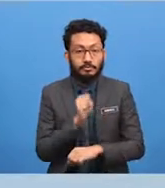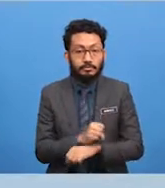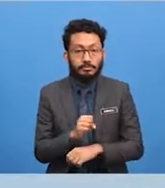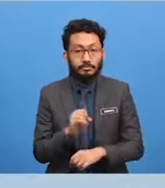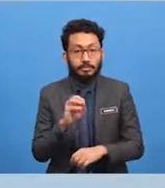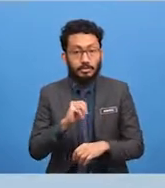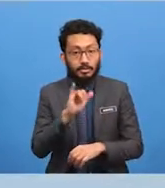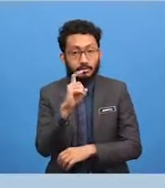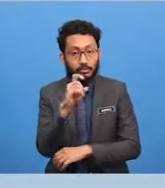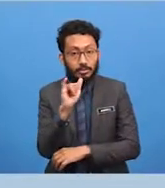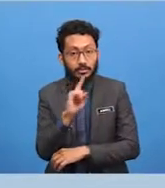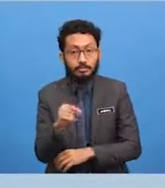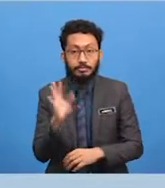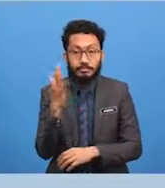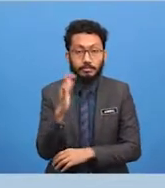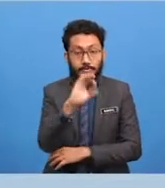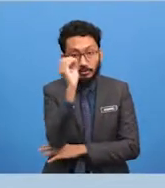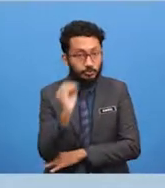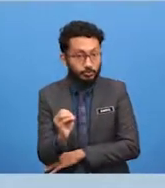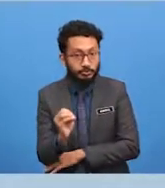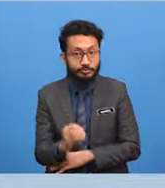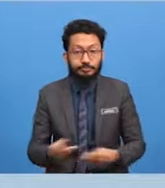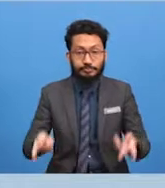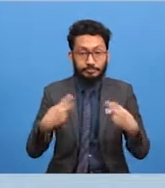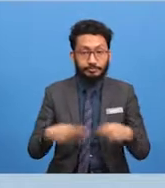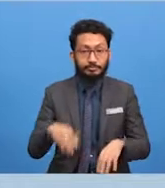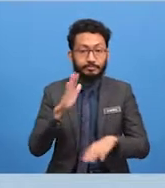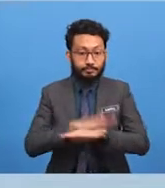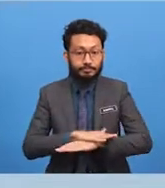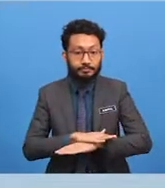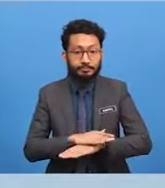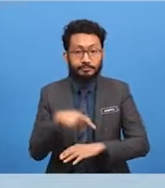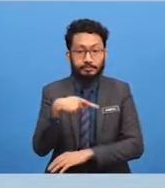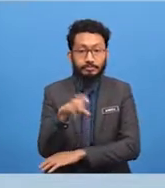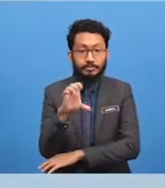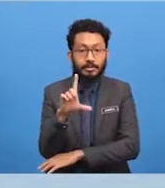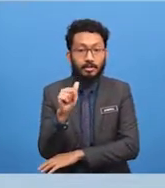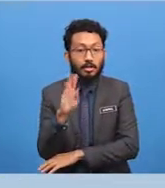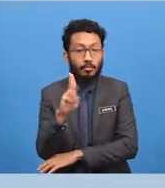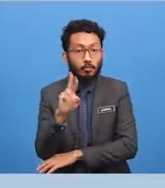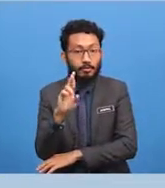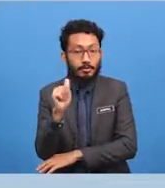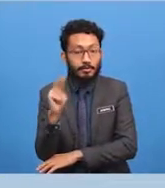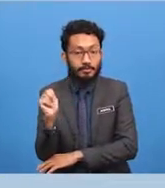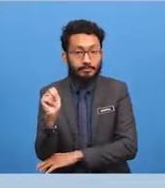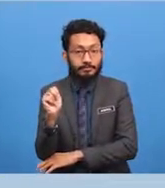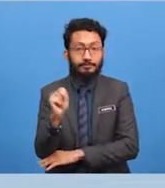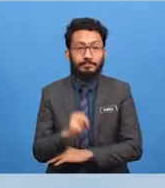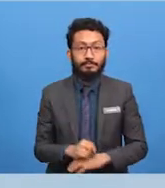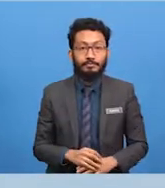adalah 15% pulangan atas pelaburan dan 5% pertumbuhan jualan